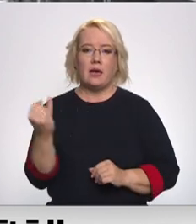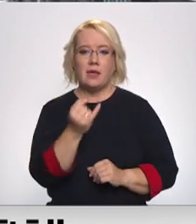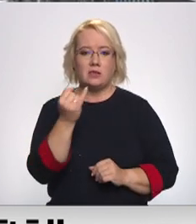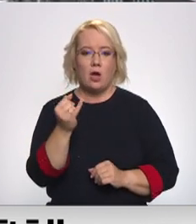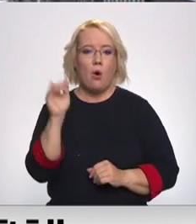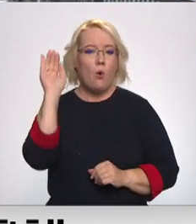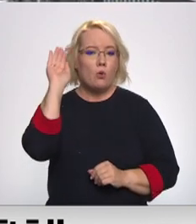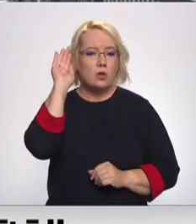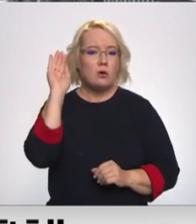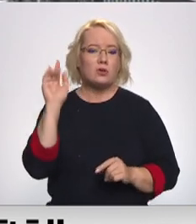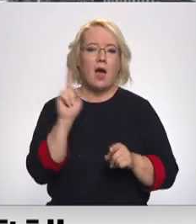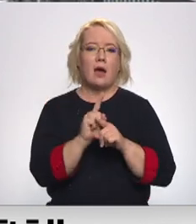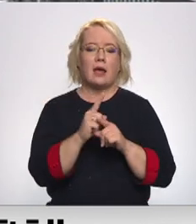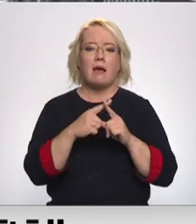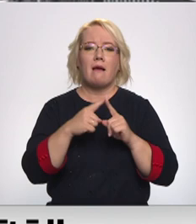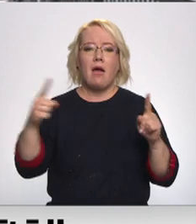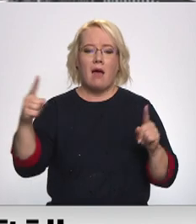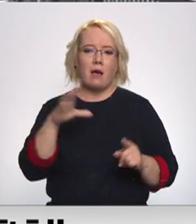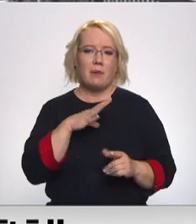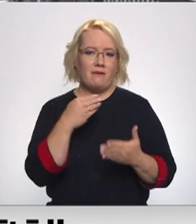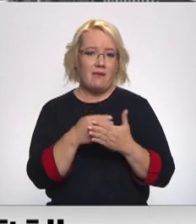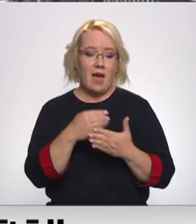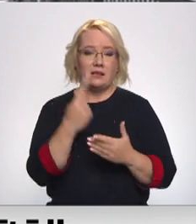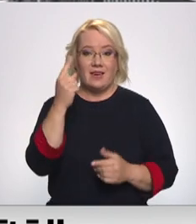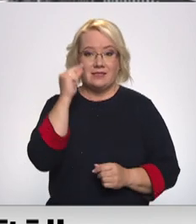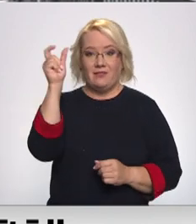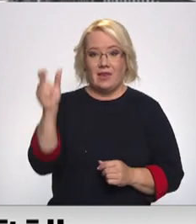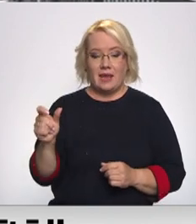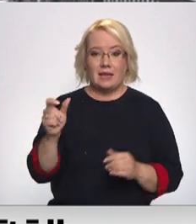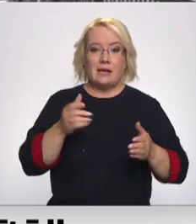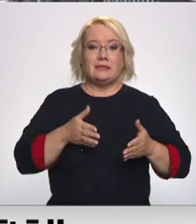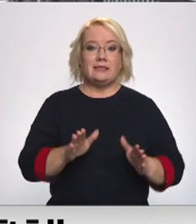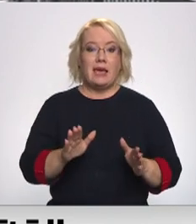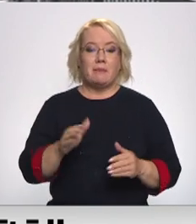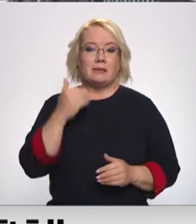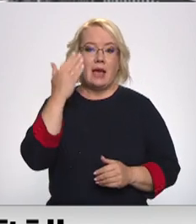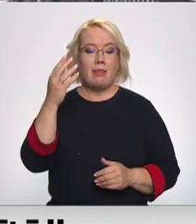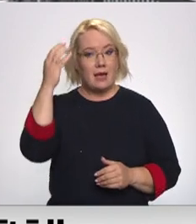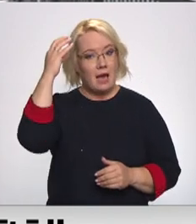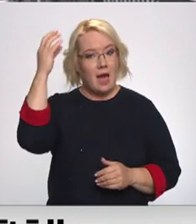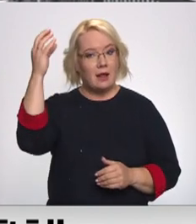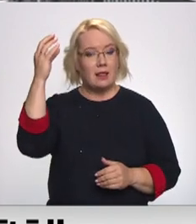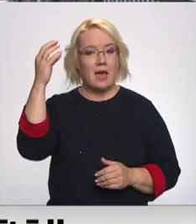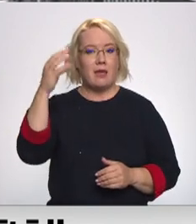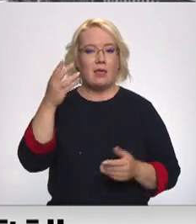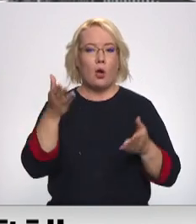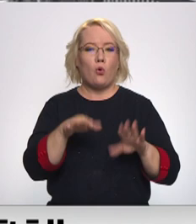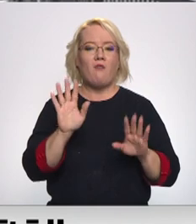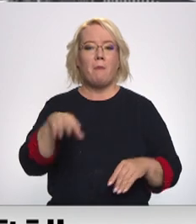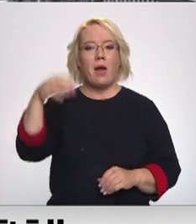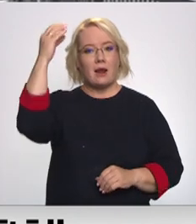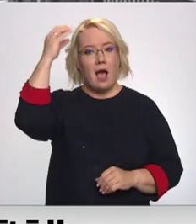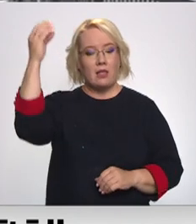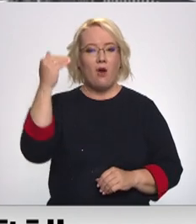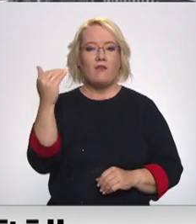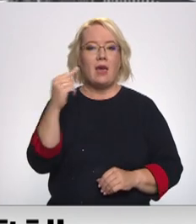uzklausīšanas, garāks uzklausīšanas pat vērti. Tur bija kāds vīrs, kurš ir dzimis dienā, kad karaliene kronēja, un kāda sieviete, kuras tēvs